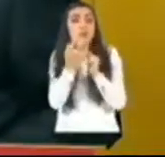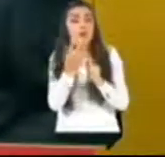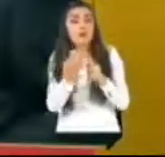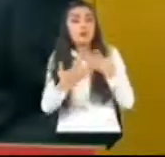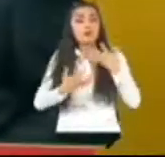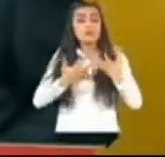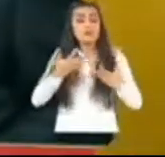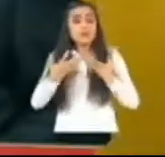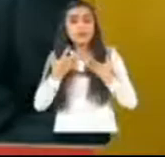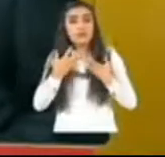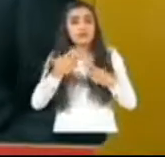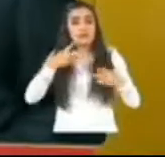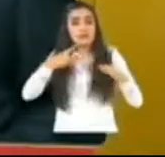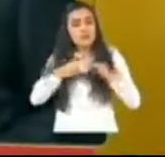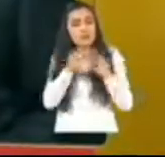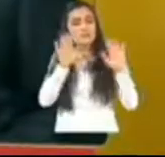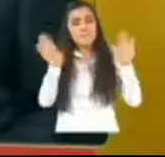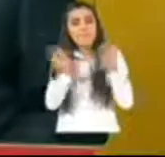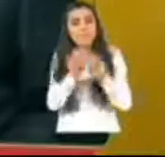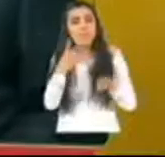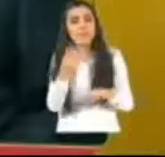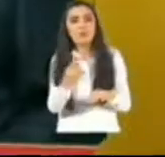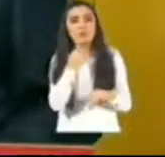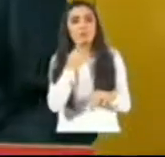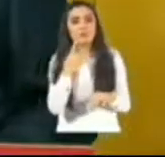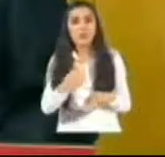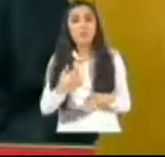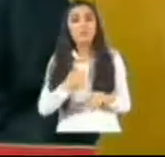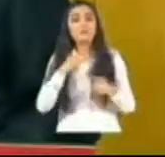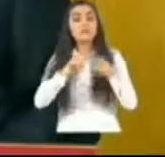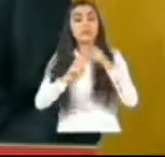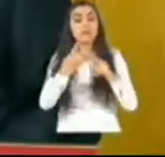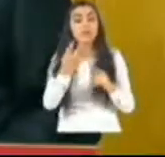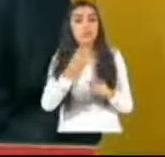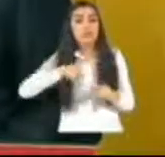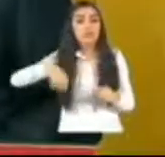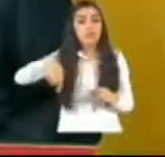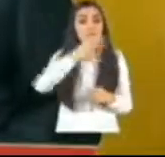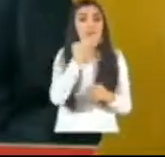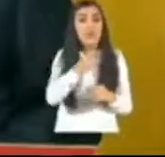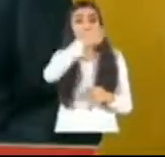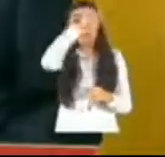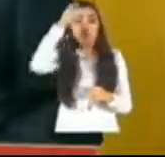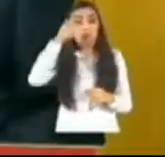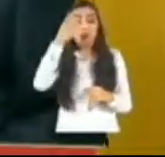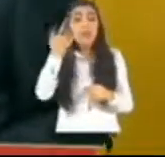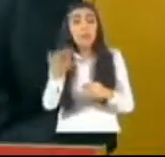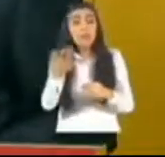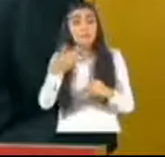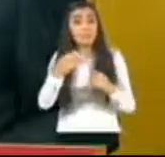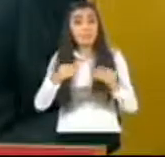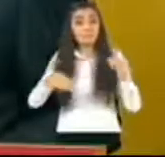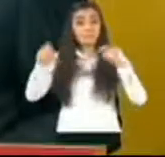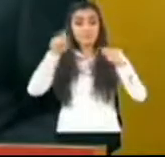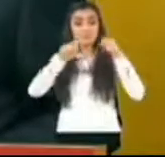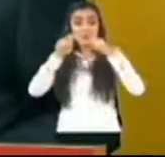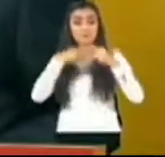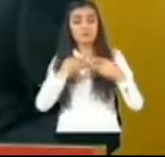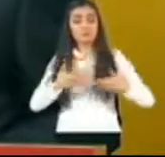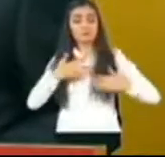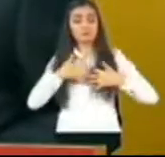sancıları kesin kes dinecektir. Biz parti olarak hem Cumhuriyet'in kuruluş felsefesinin